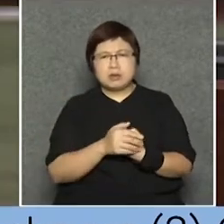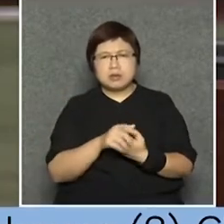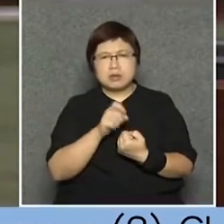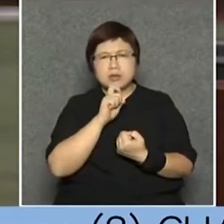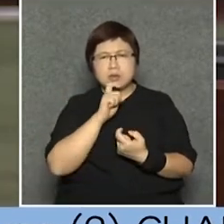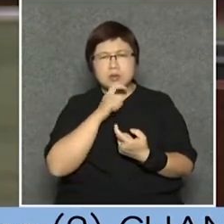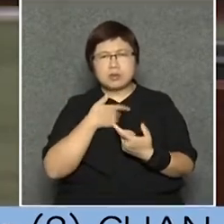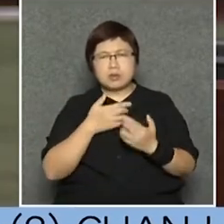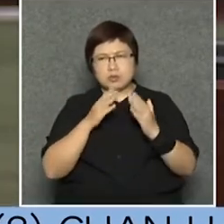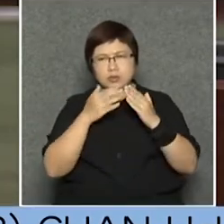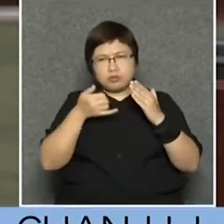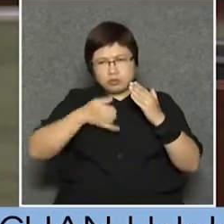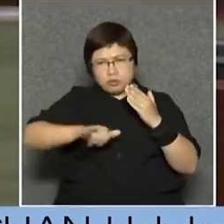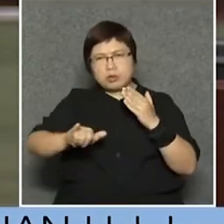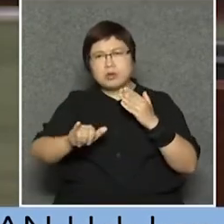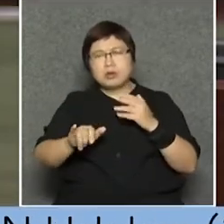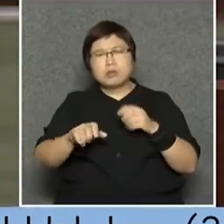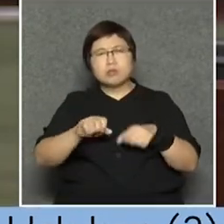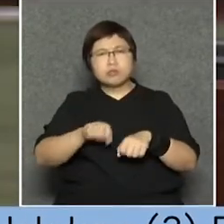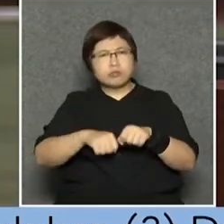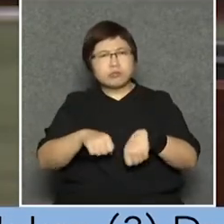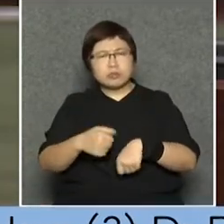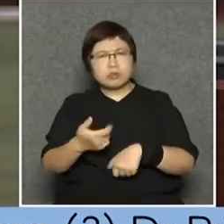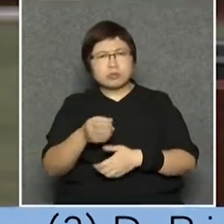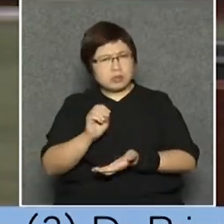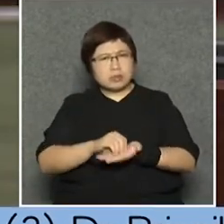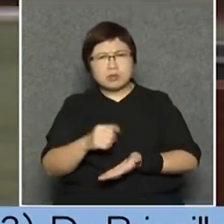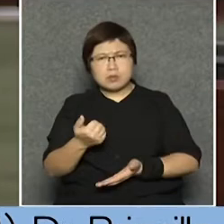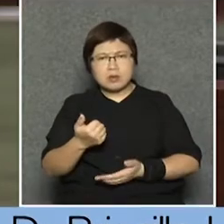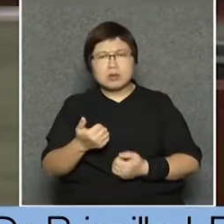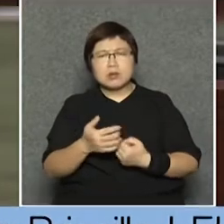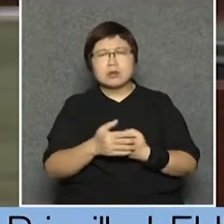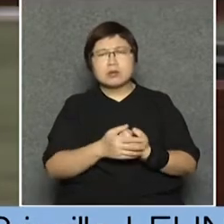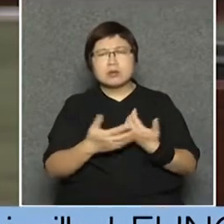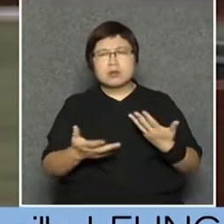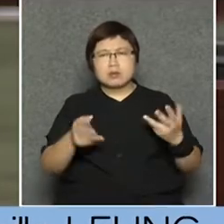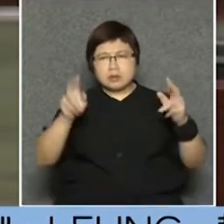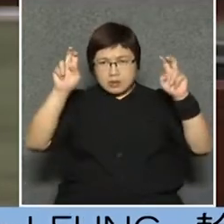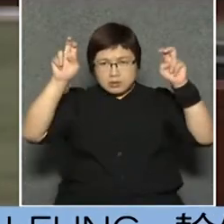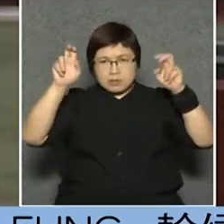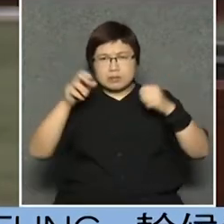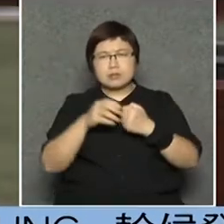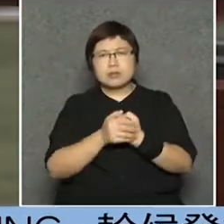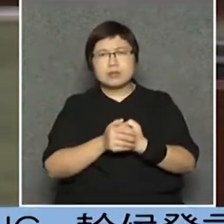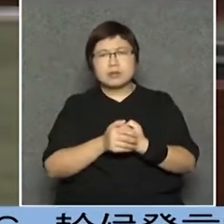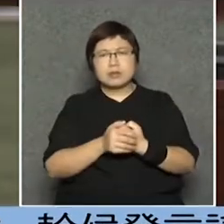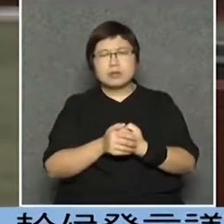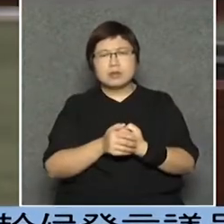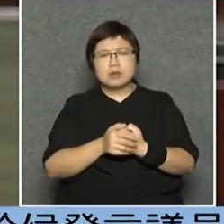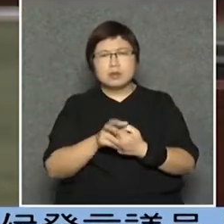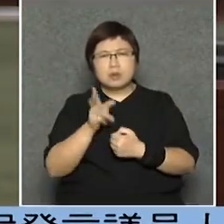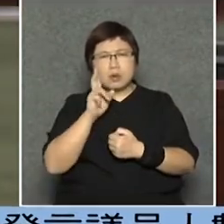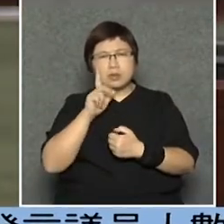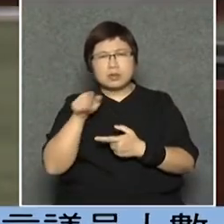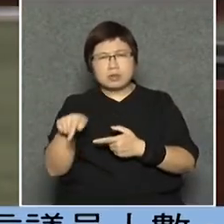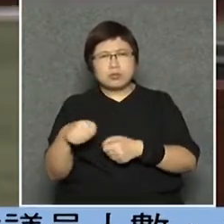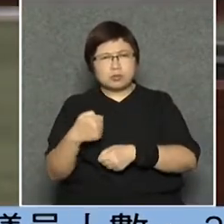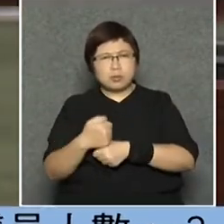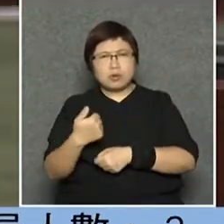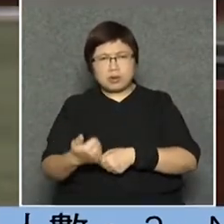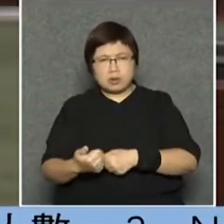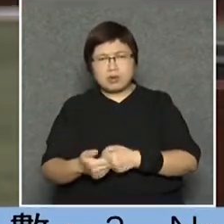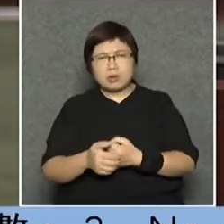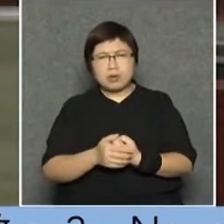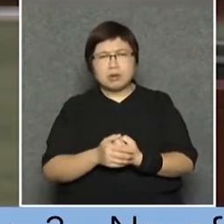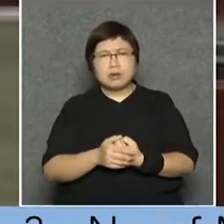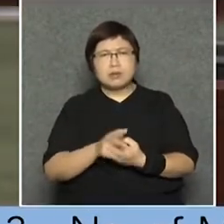的工具，是獲得確認的嘛。今天整個議題就是說，你要當它是一件事才行，即是